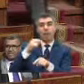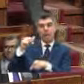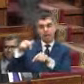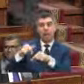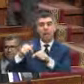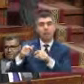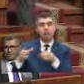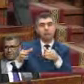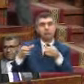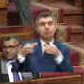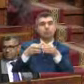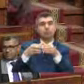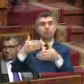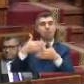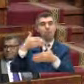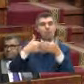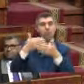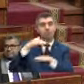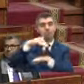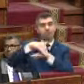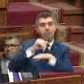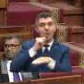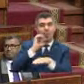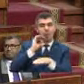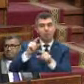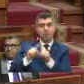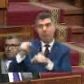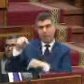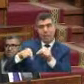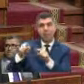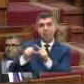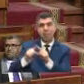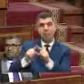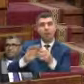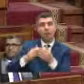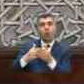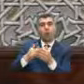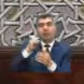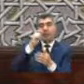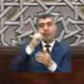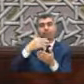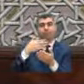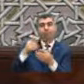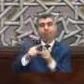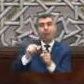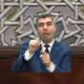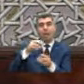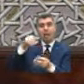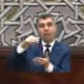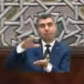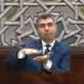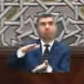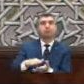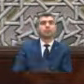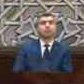الري على مستوى السهل وتعويض العز المتراكم. وشكرا. شكرا. هل هناك